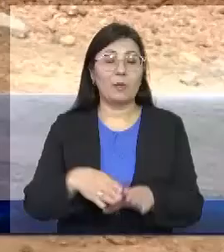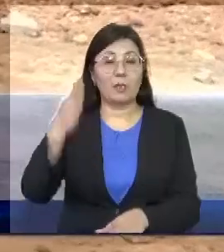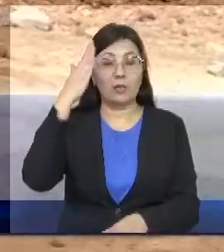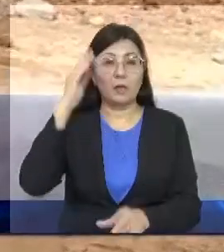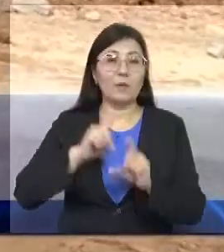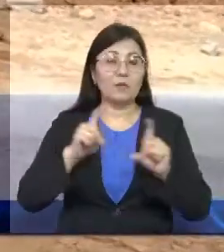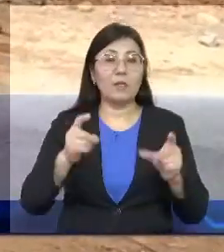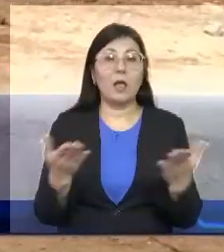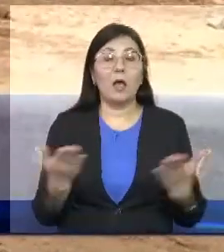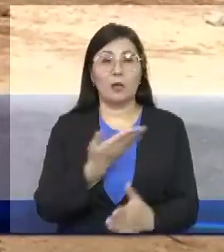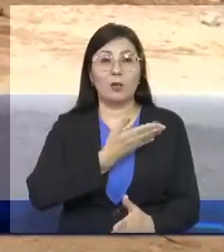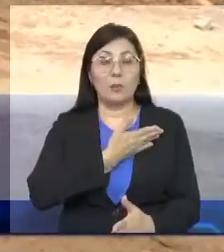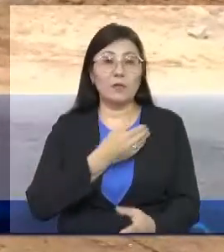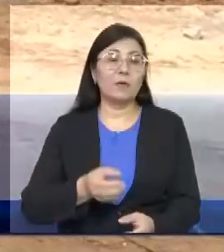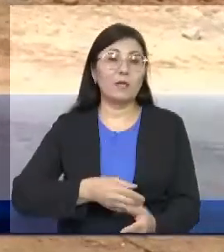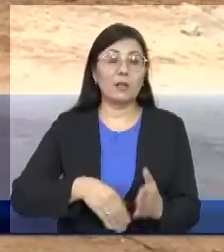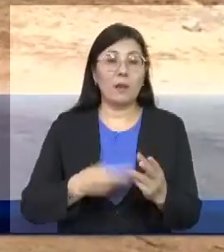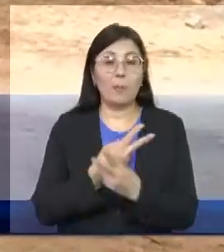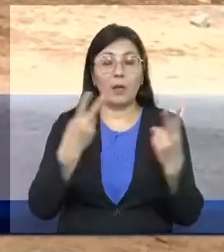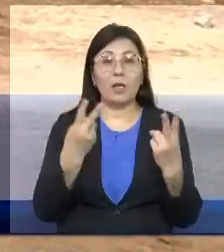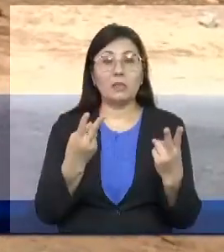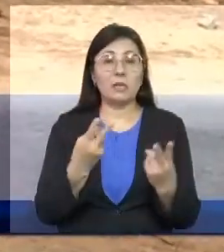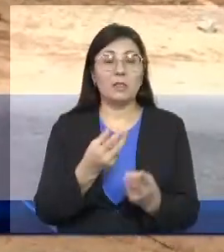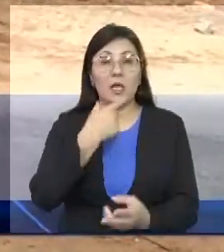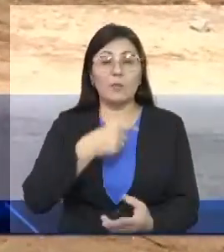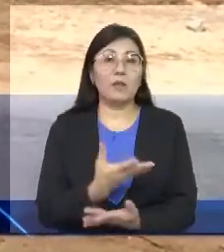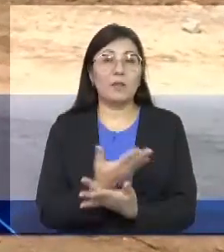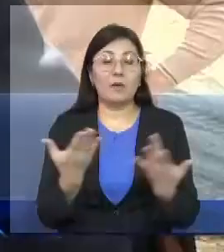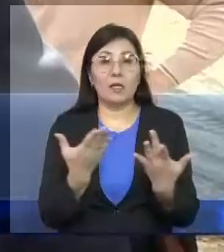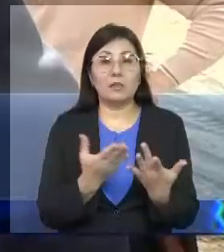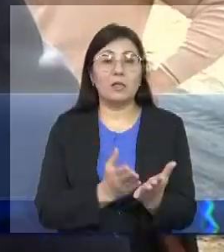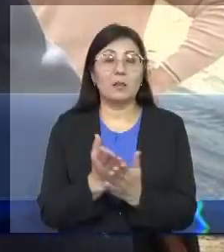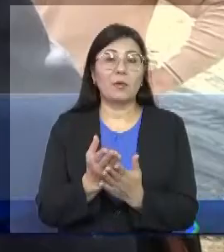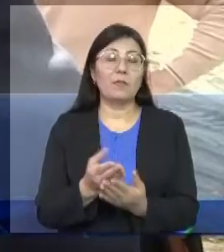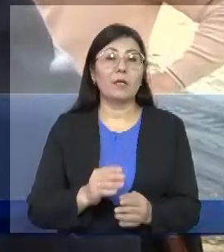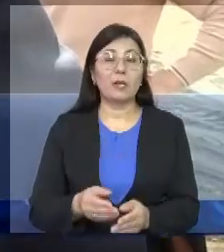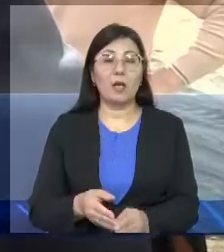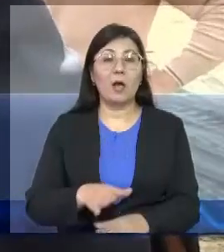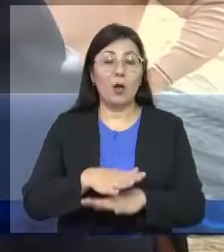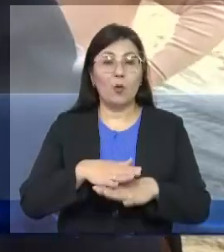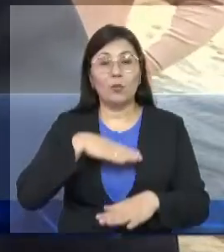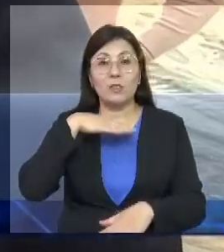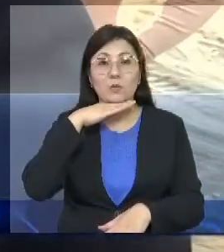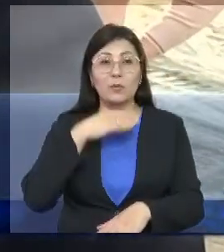талантливых школьников, которые хотят проявить себя в разных направлениях искусства, у нас хватает.